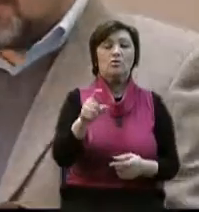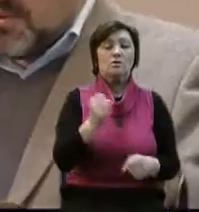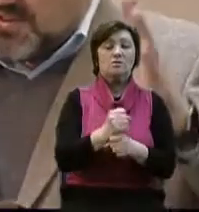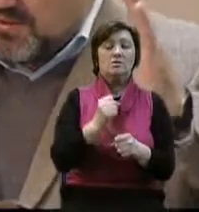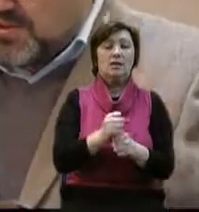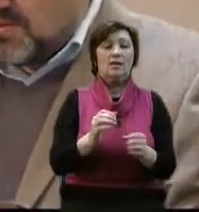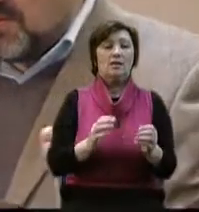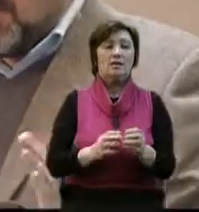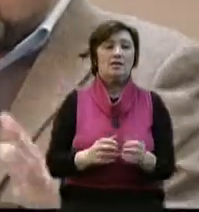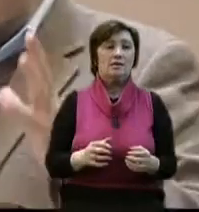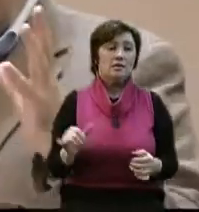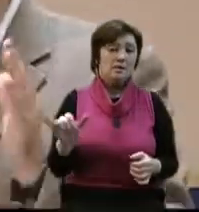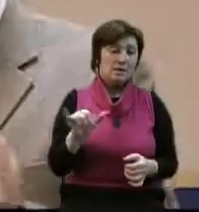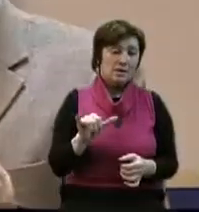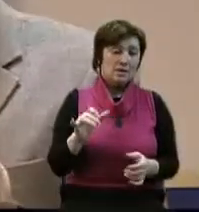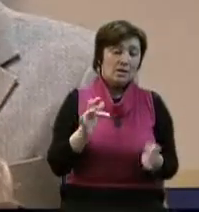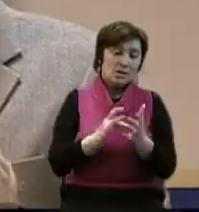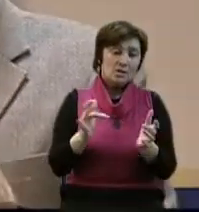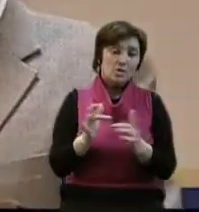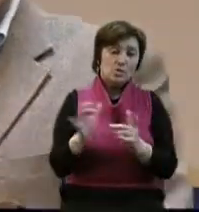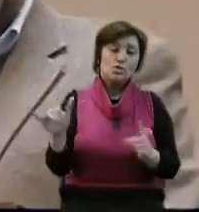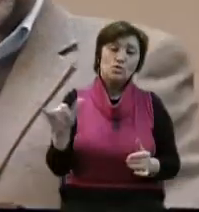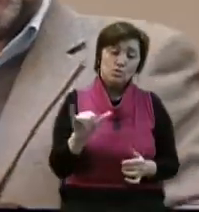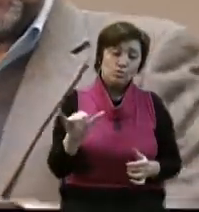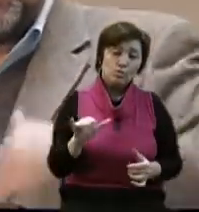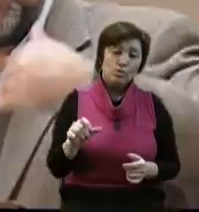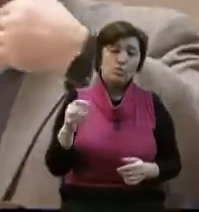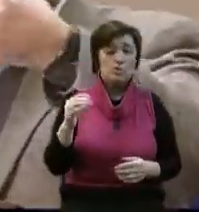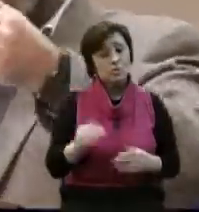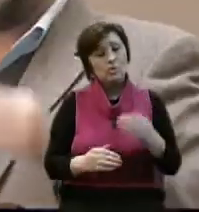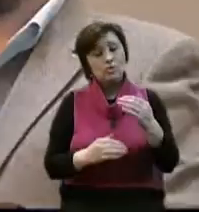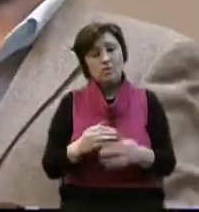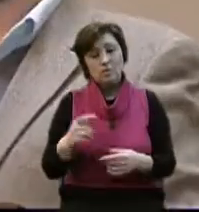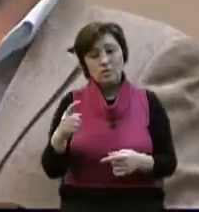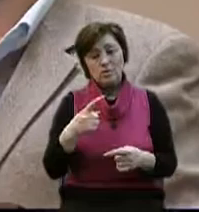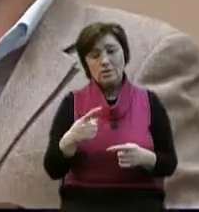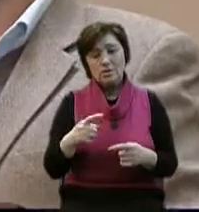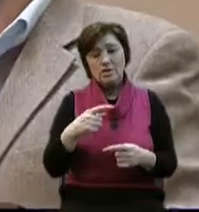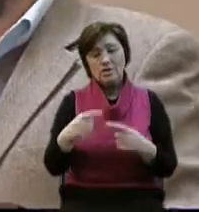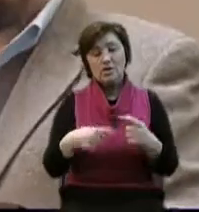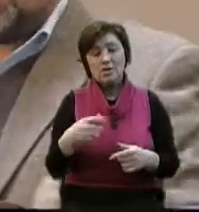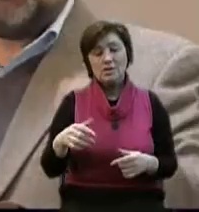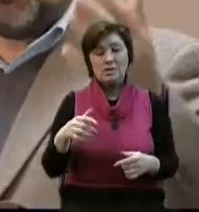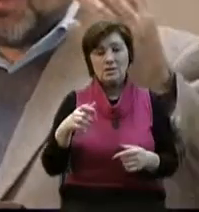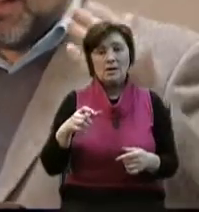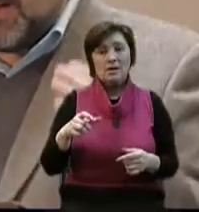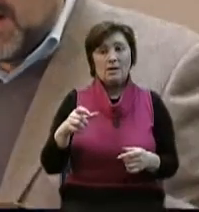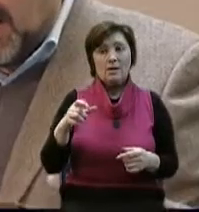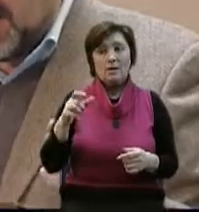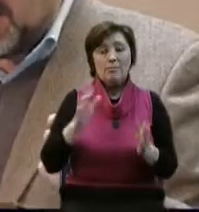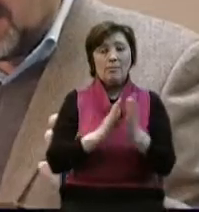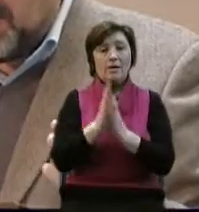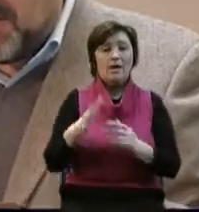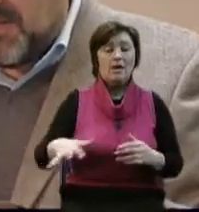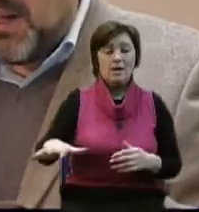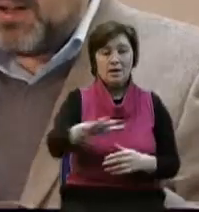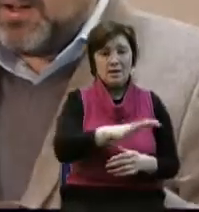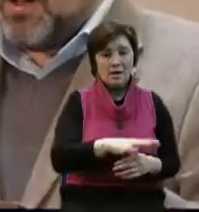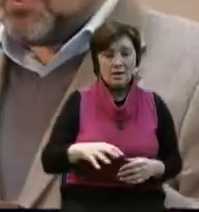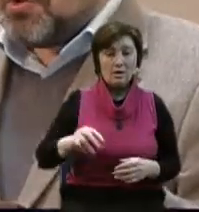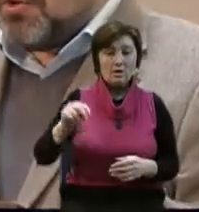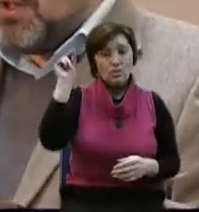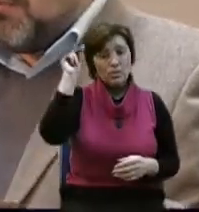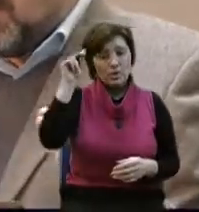Понятно, Иисус в субботу с учениками шел через засеянные поля. Ученики проголодались, они